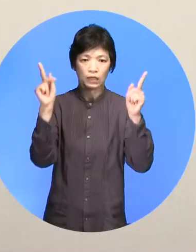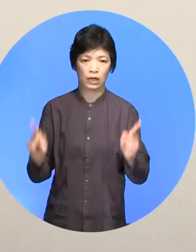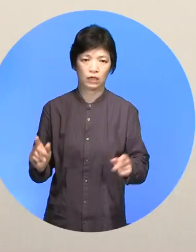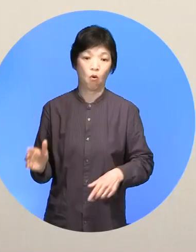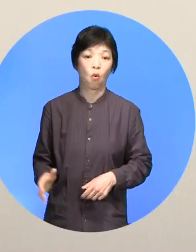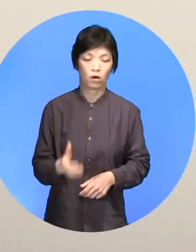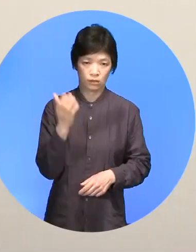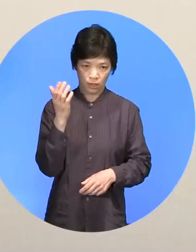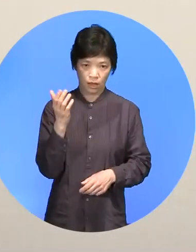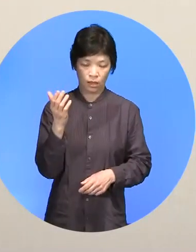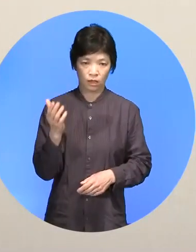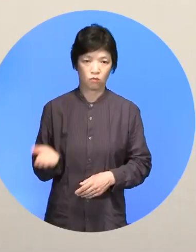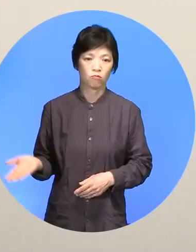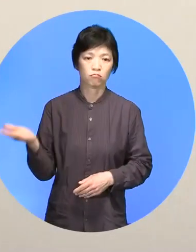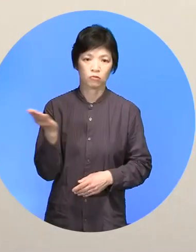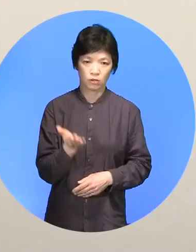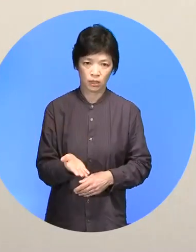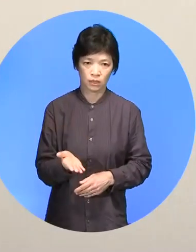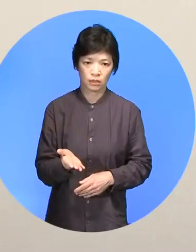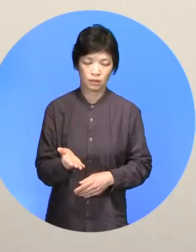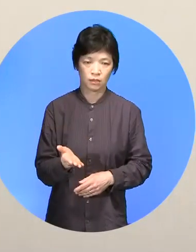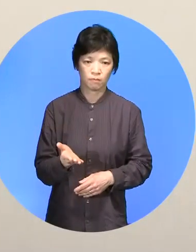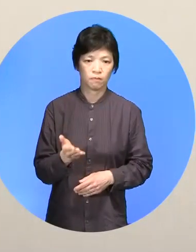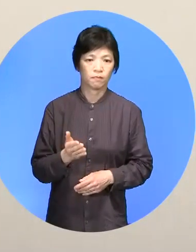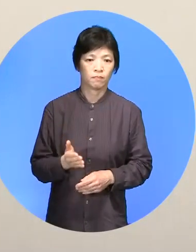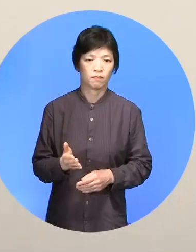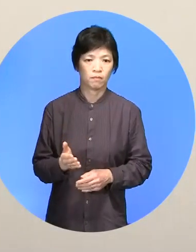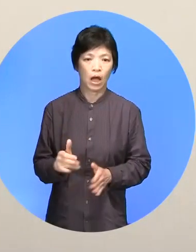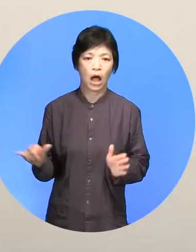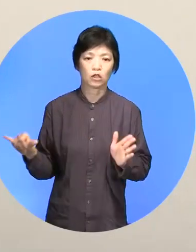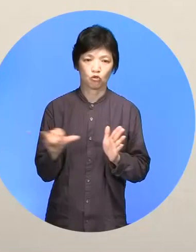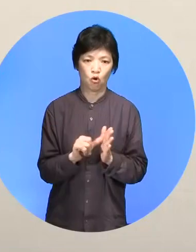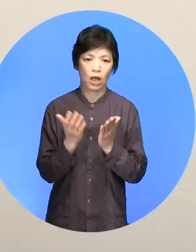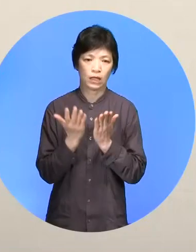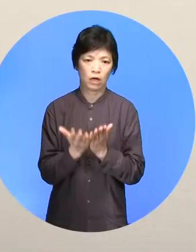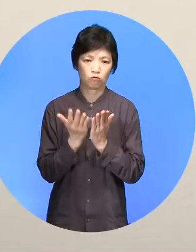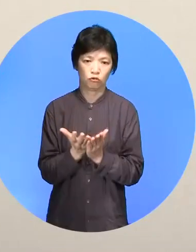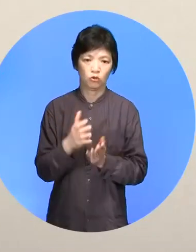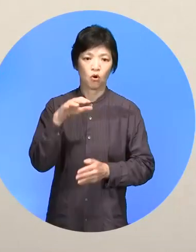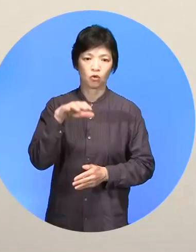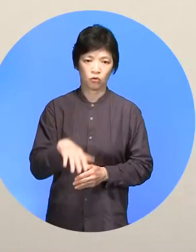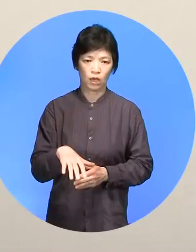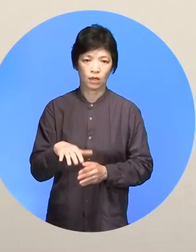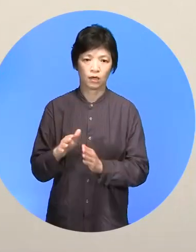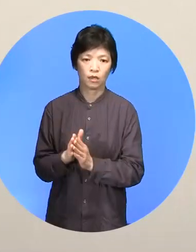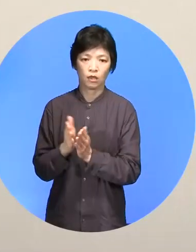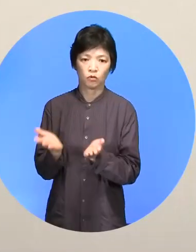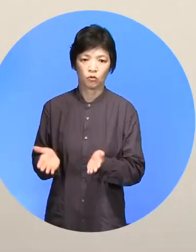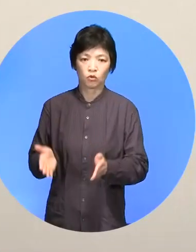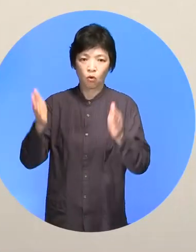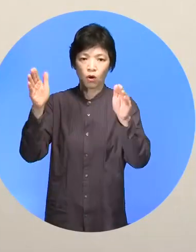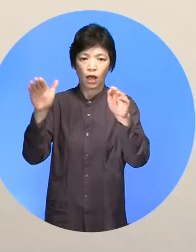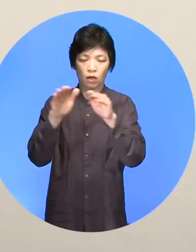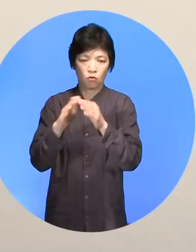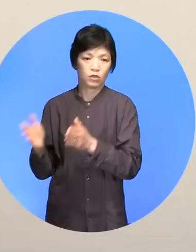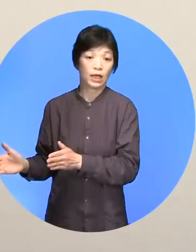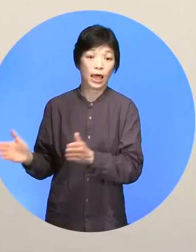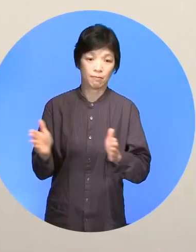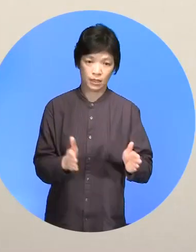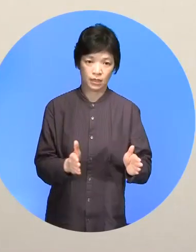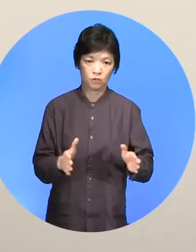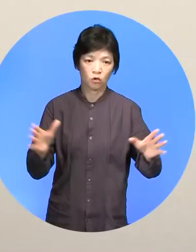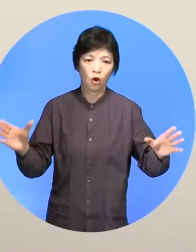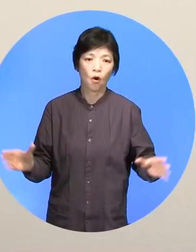支援の施設をと、そしてこの山田にですね、障害学習の拠点としての図書館というのを一体でこの山田駅